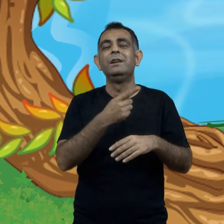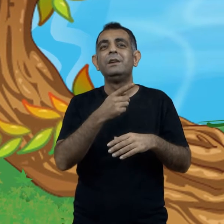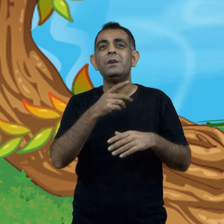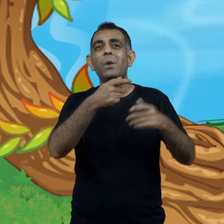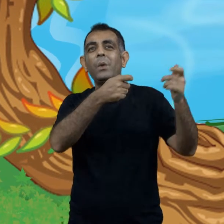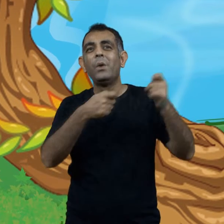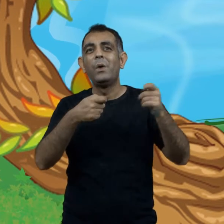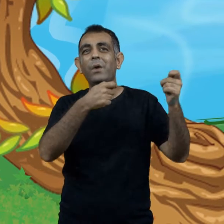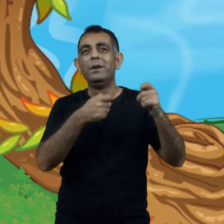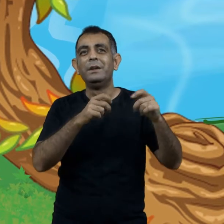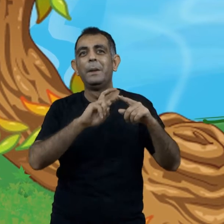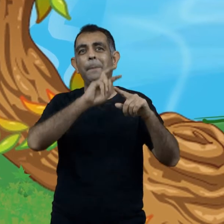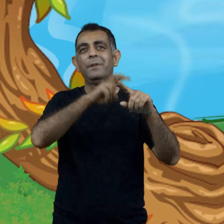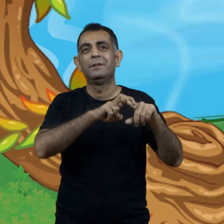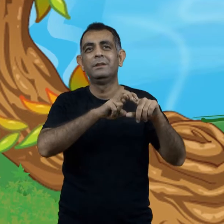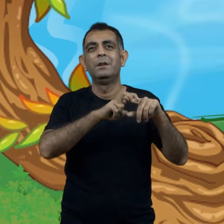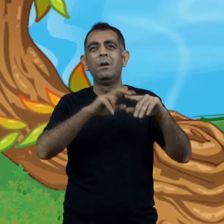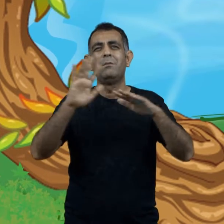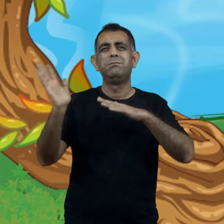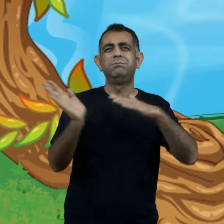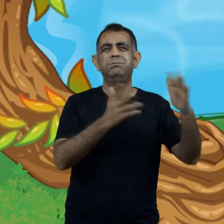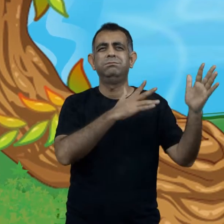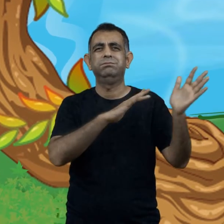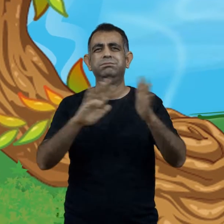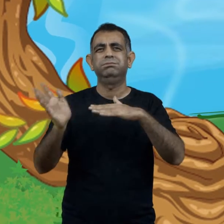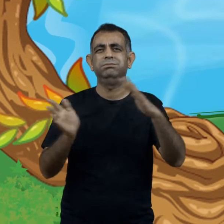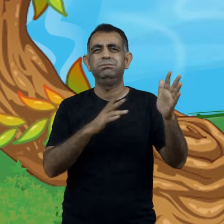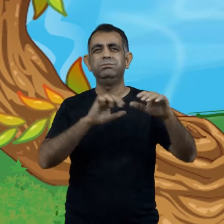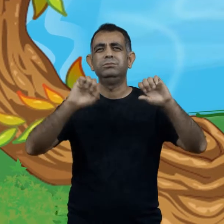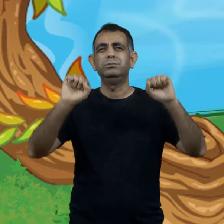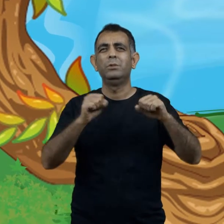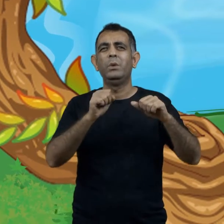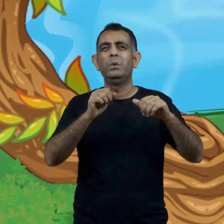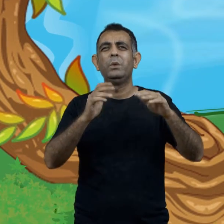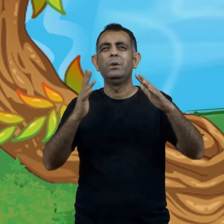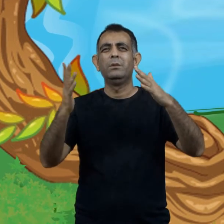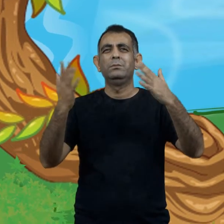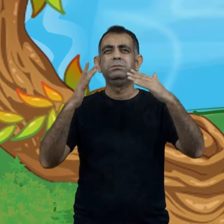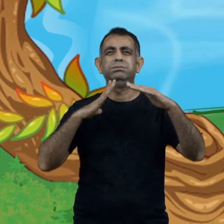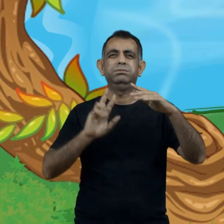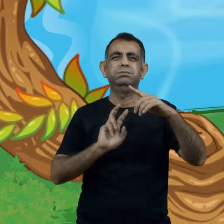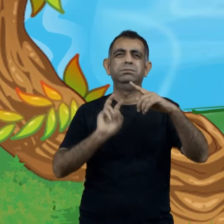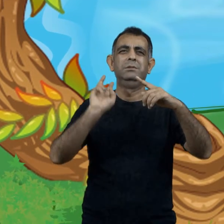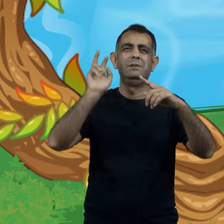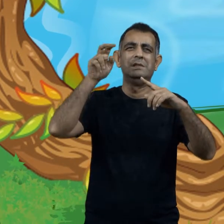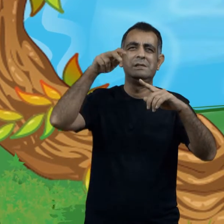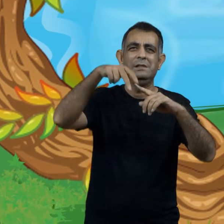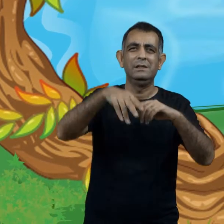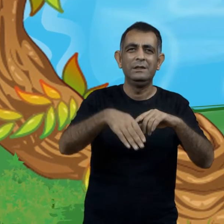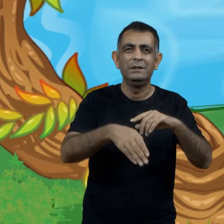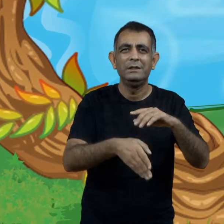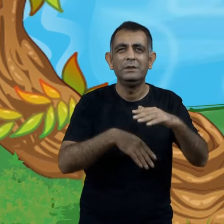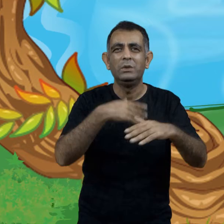Diyerek gökkuşağı uçurtmasına bindiler. Fırtınalı yollardan geçip soğuk rüzgarları aşarak Akdağ